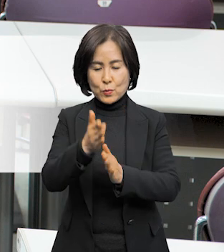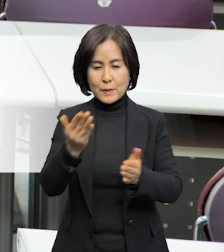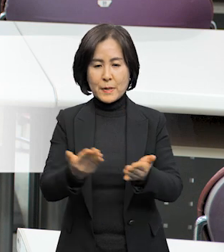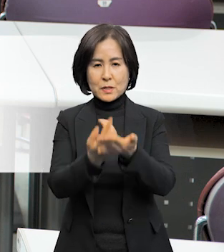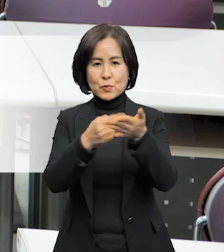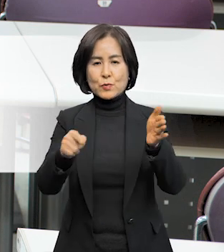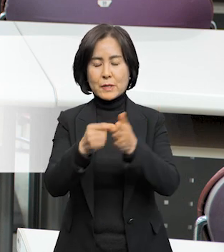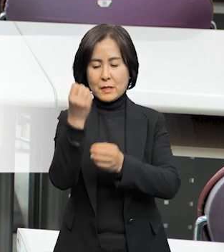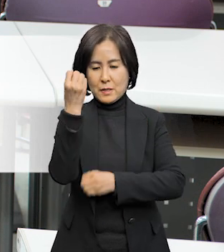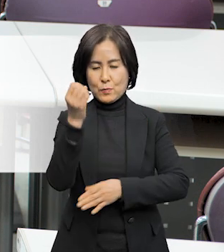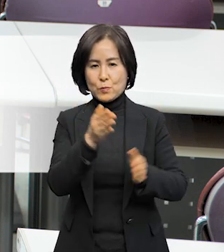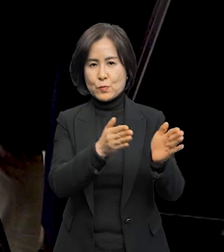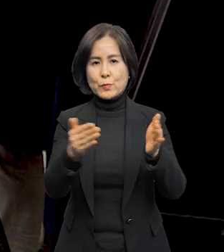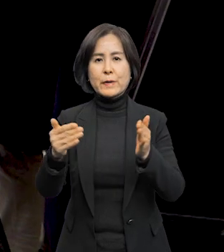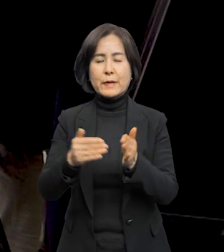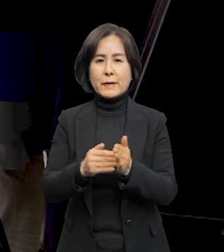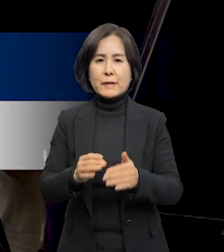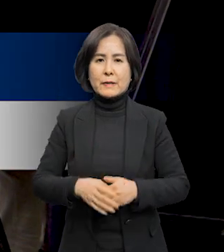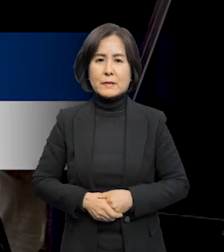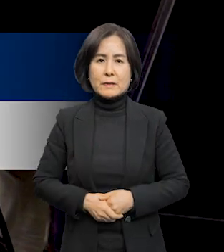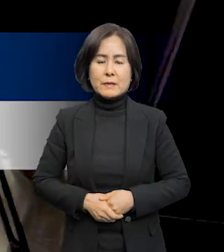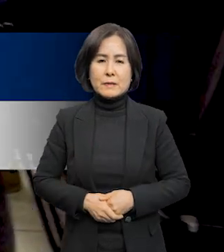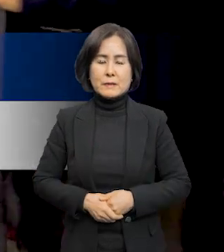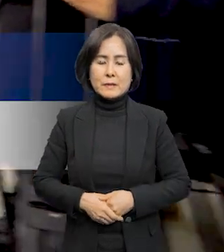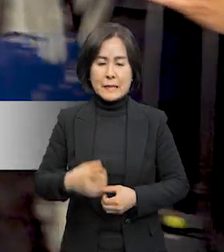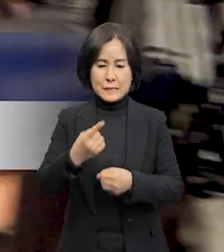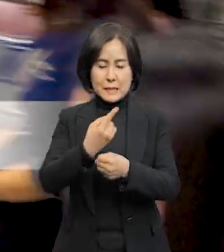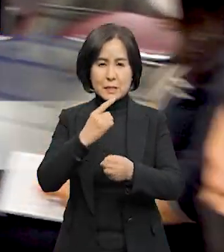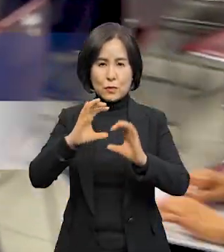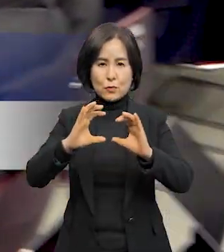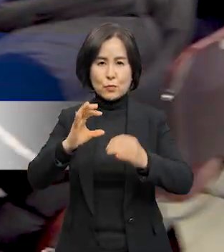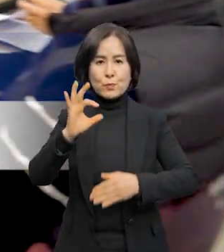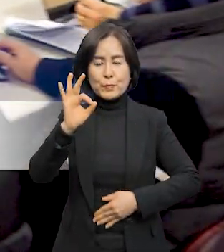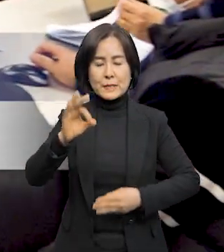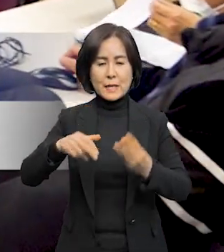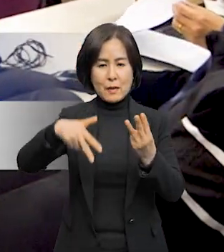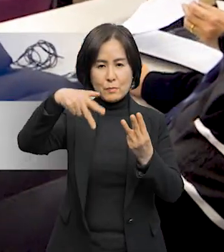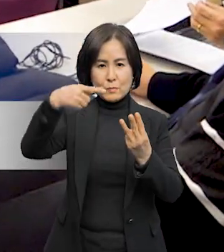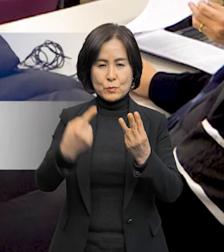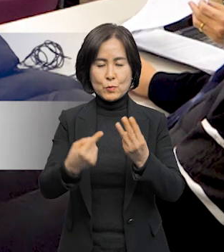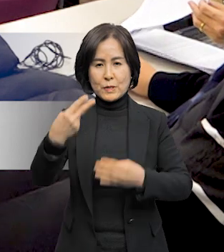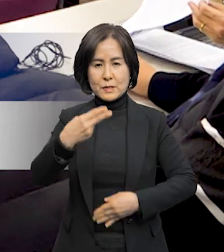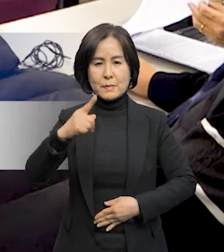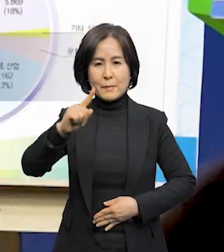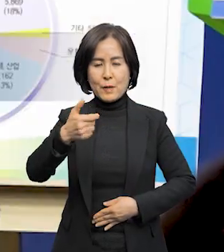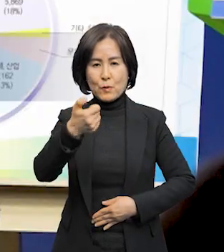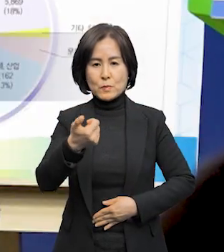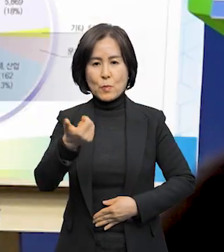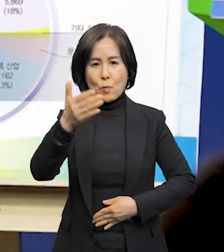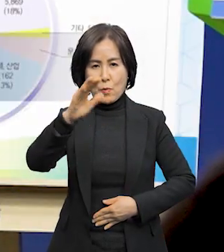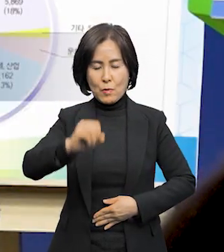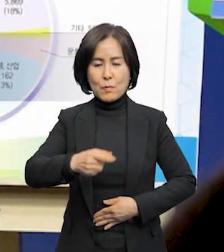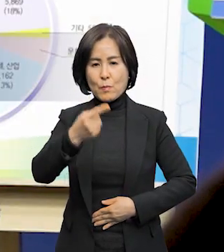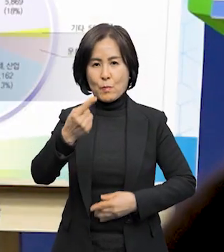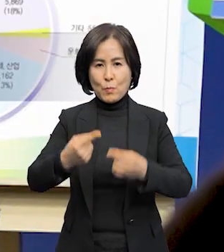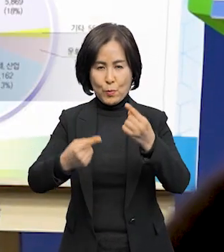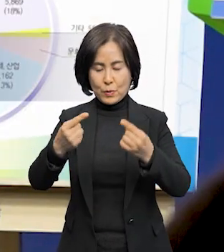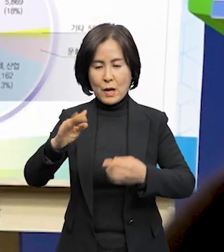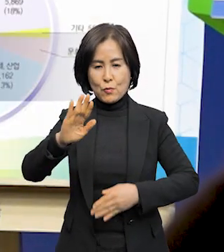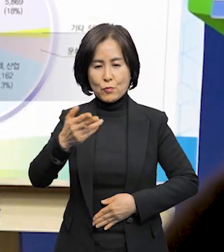위한 발판을 마련했습니다 이는 전년도 국비 확보에 3조 2155억원 보다